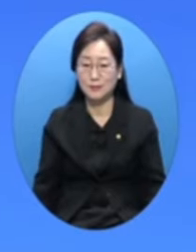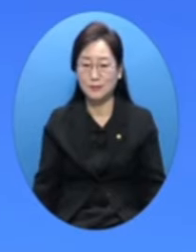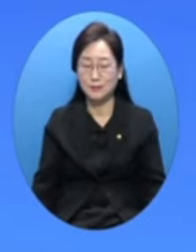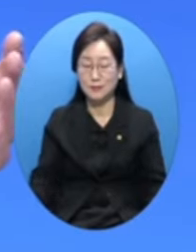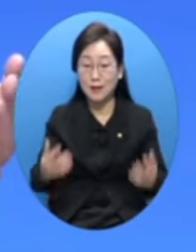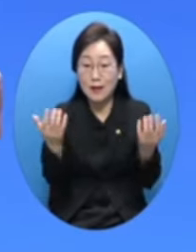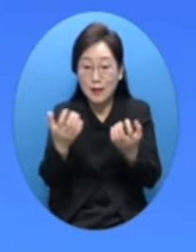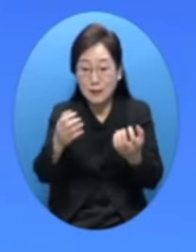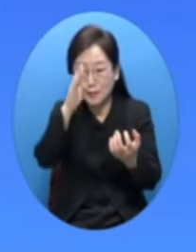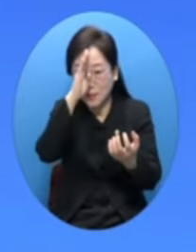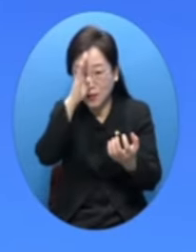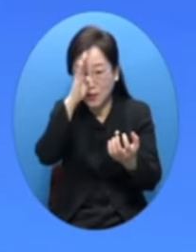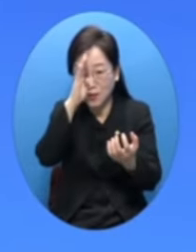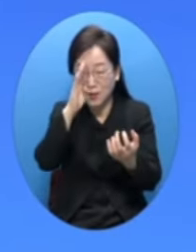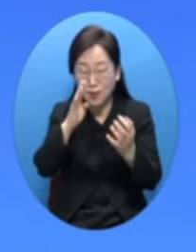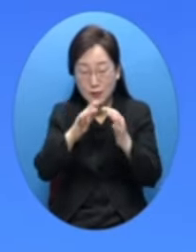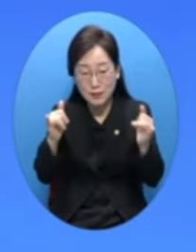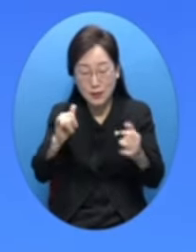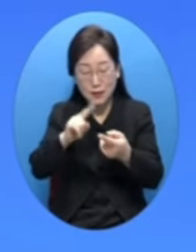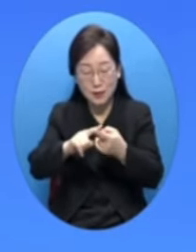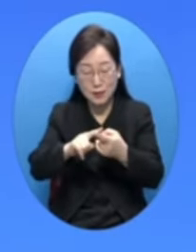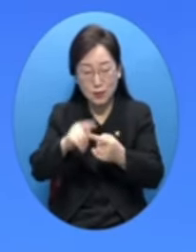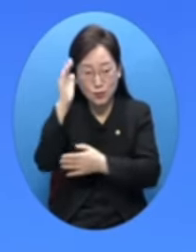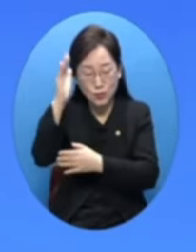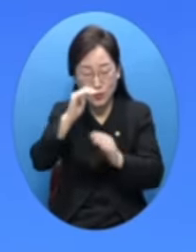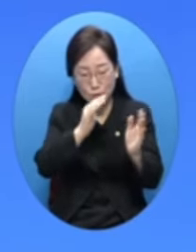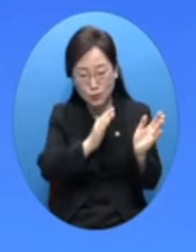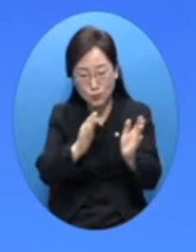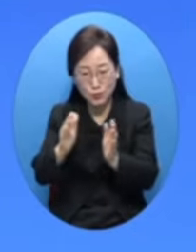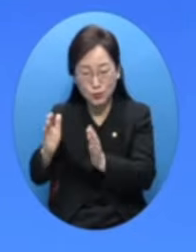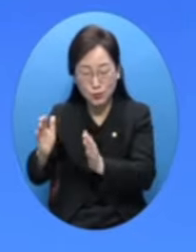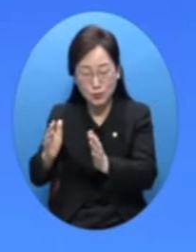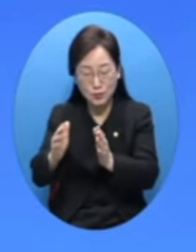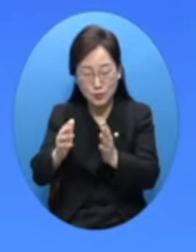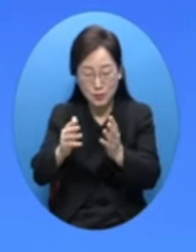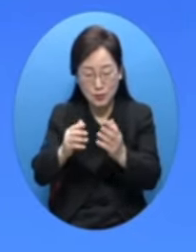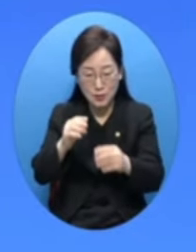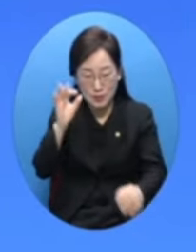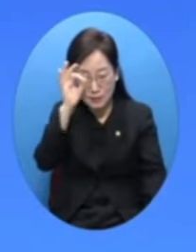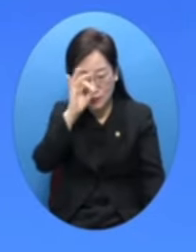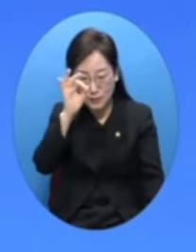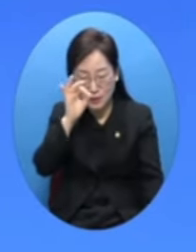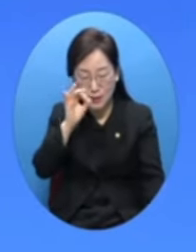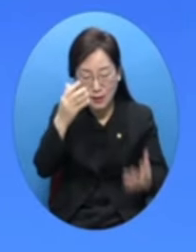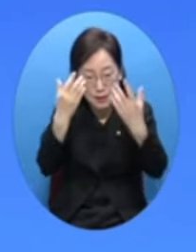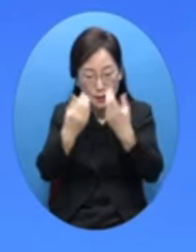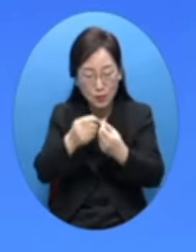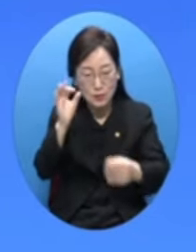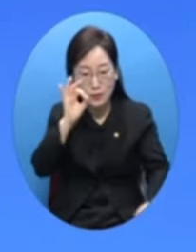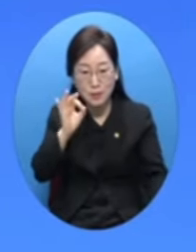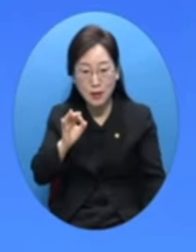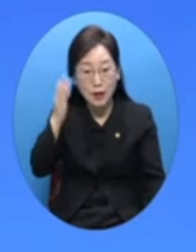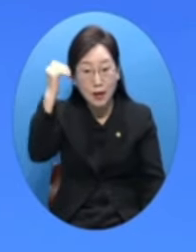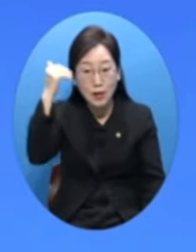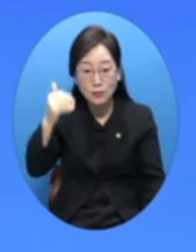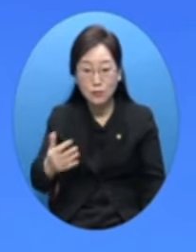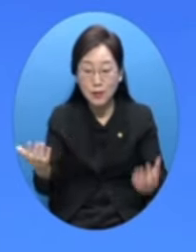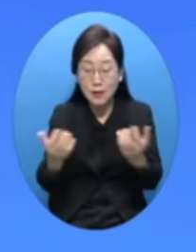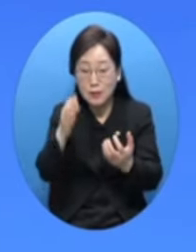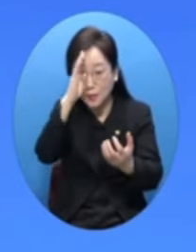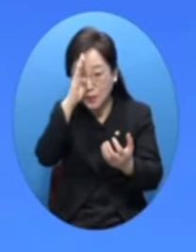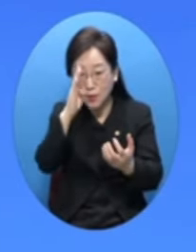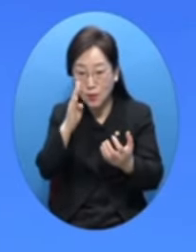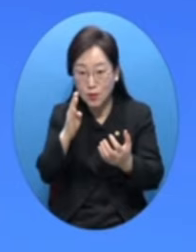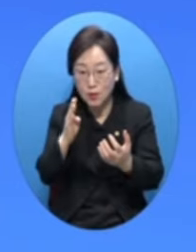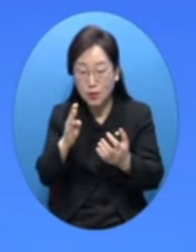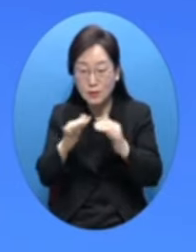한센병 환자에 대해서 제가 설교를 준비하면서 이 여러 가지 내용을 찾다 보니까 우리나라의 한센병 환자를 위해서 소록도에